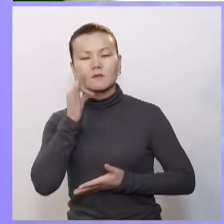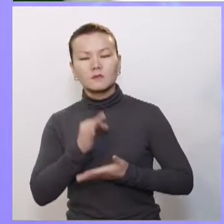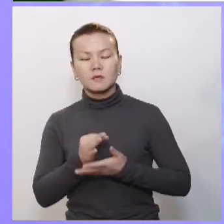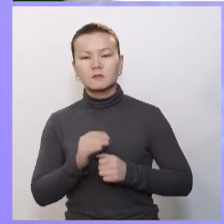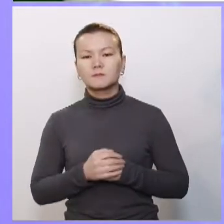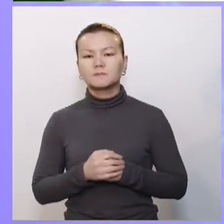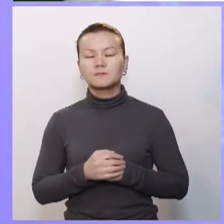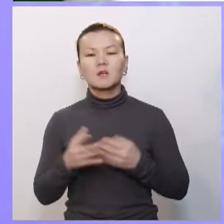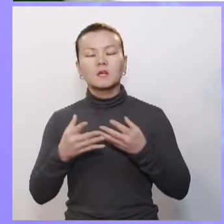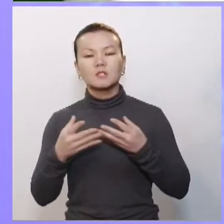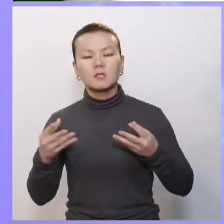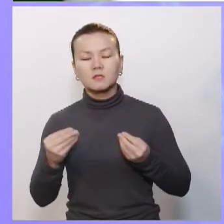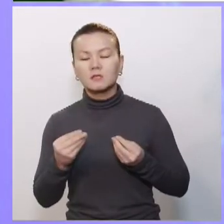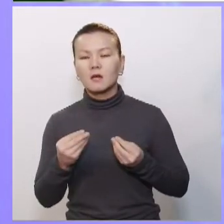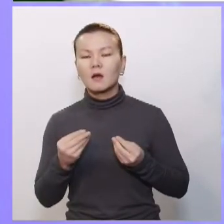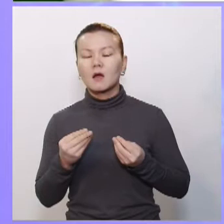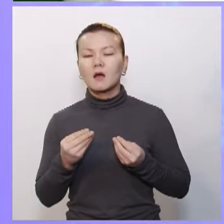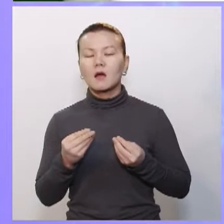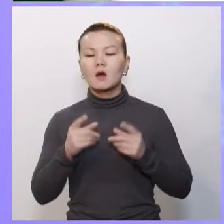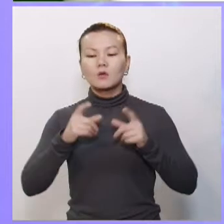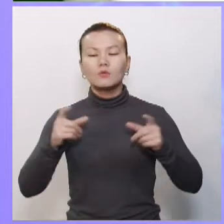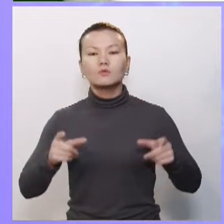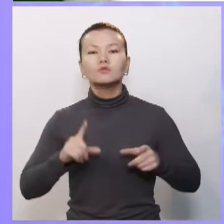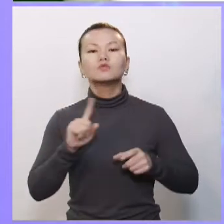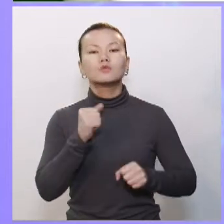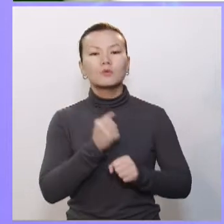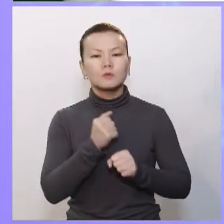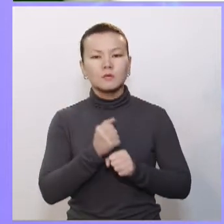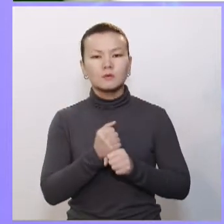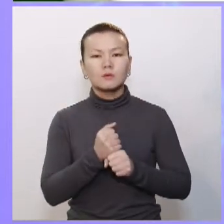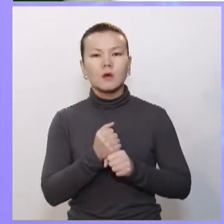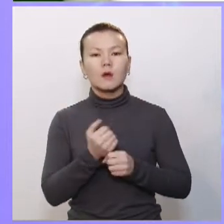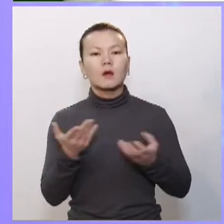Жазында адамдар кандай эмгек кылары жөнүндө билесиңер.